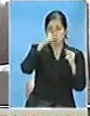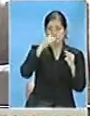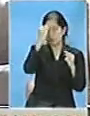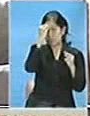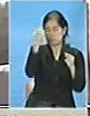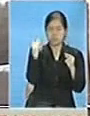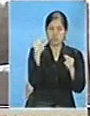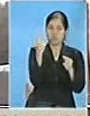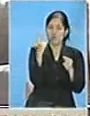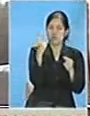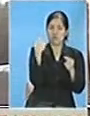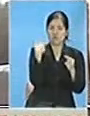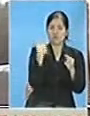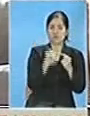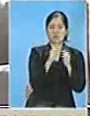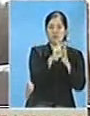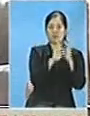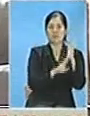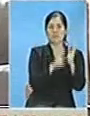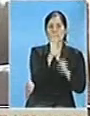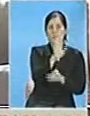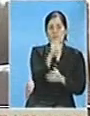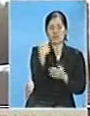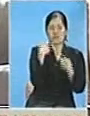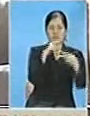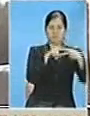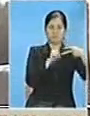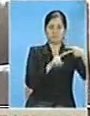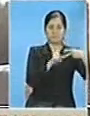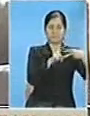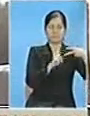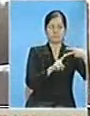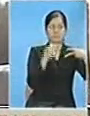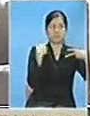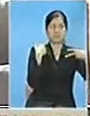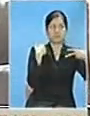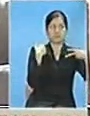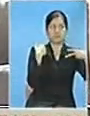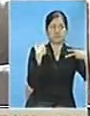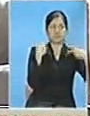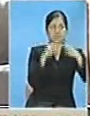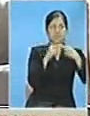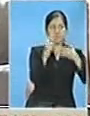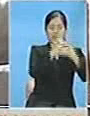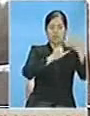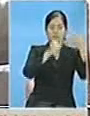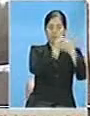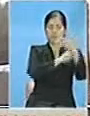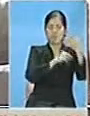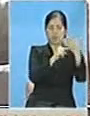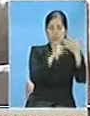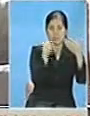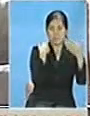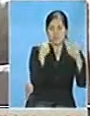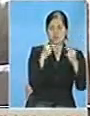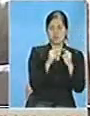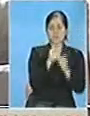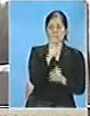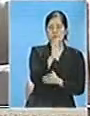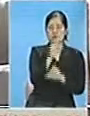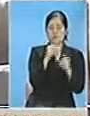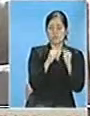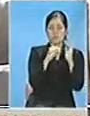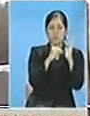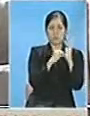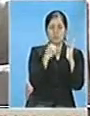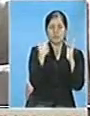านฟังแล้วนะคือระบบไรด้ากับระบบโปรไฟล์นะครับนี่คือแผนที่นะครับท่อน้ำของกทม.ทั้งหมดในนี้ไม่ได้เขียนระดับหรือ